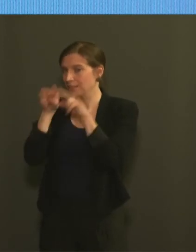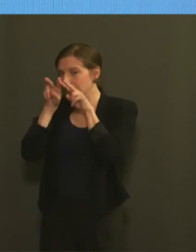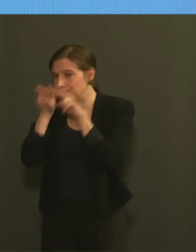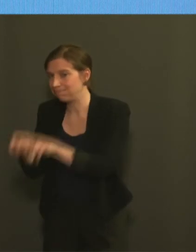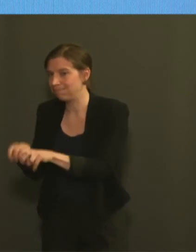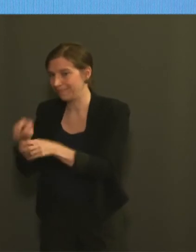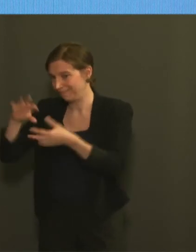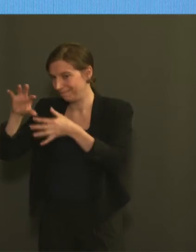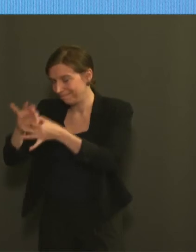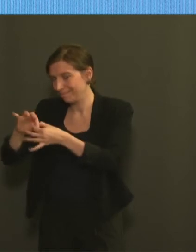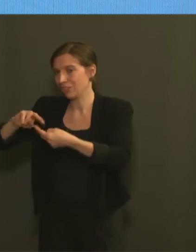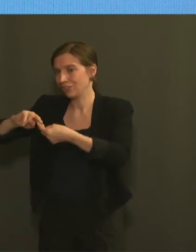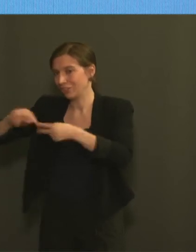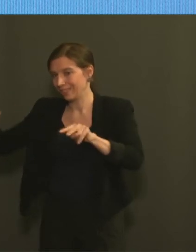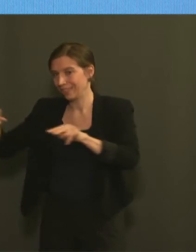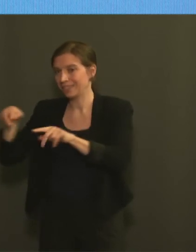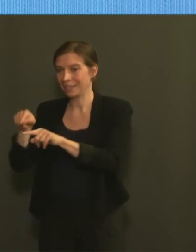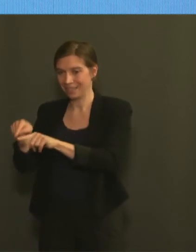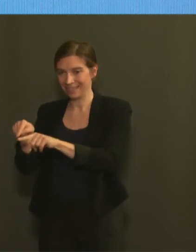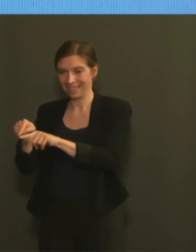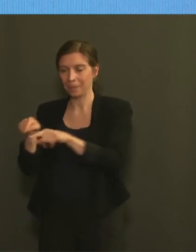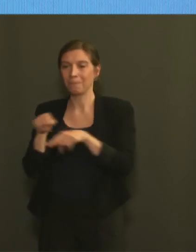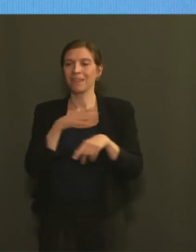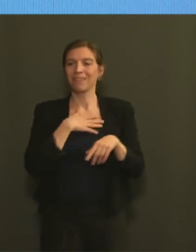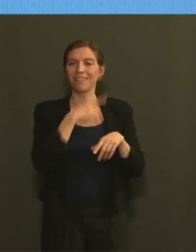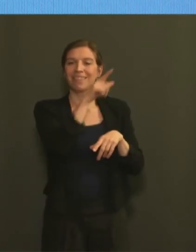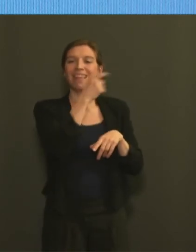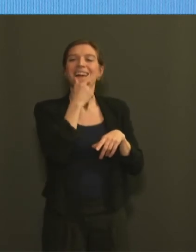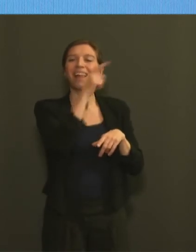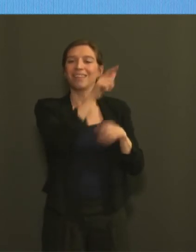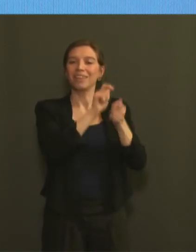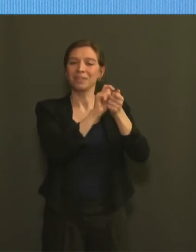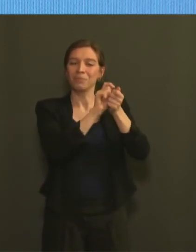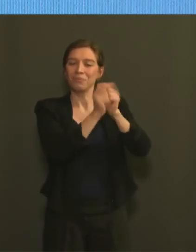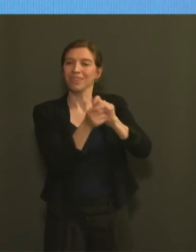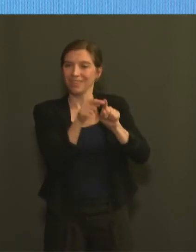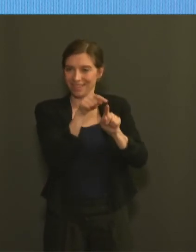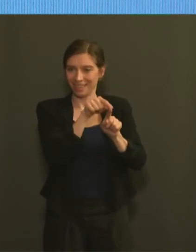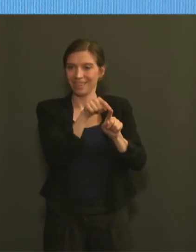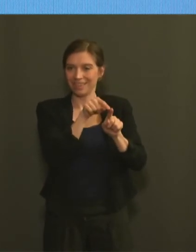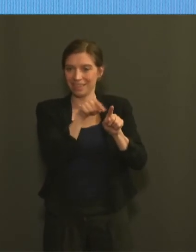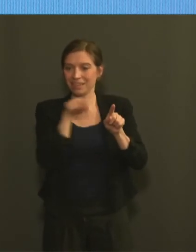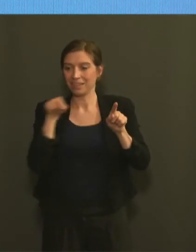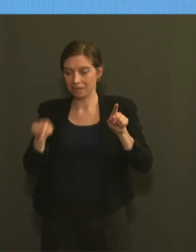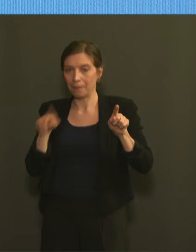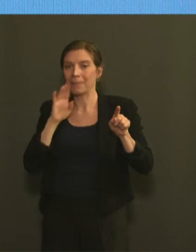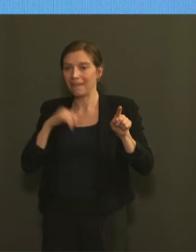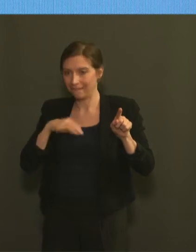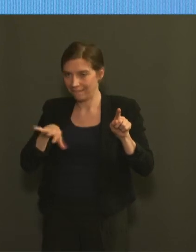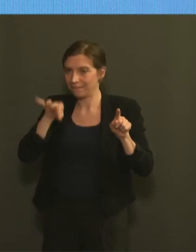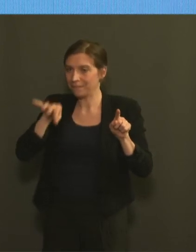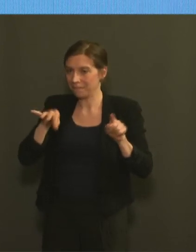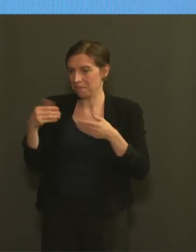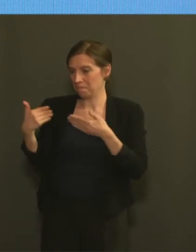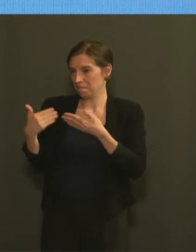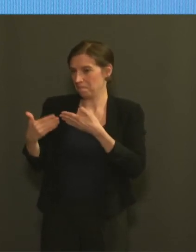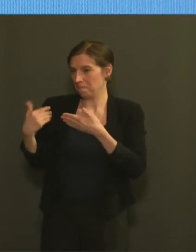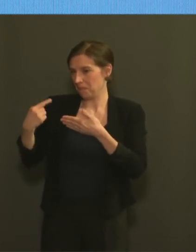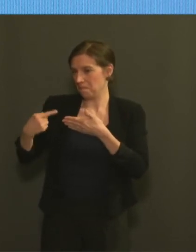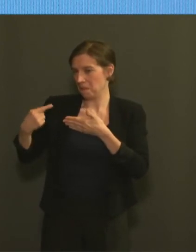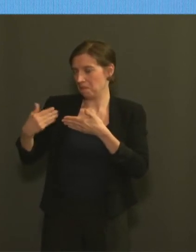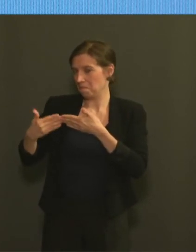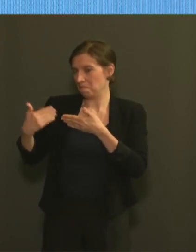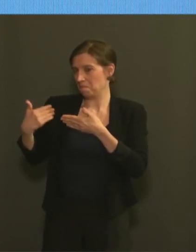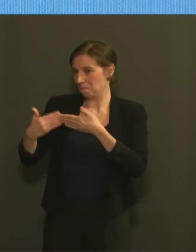d'activistes on le retourne en irlande malte khalid catonsville fallait un total exact